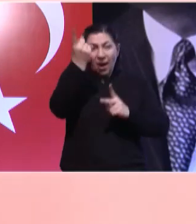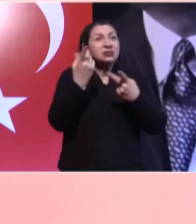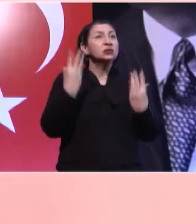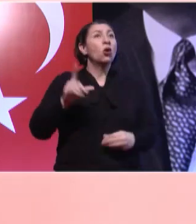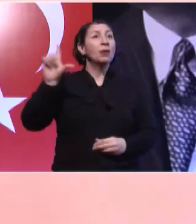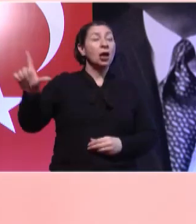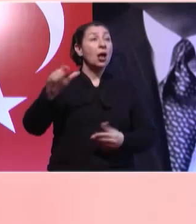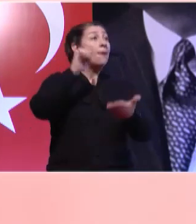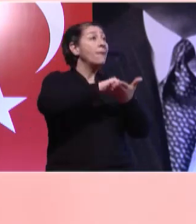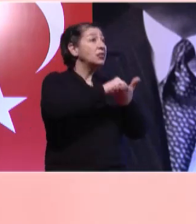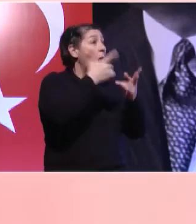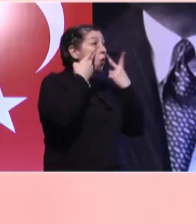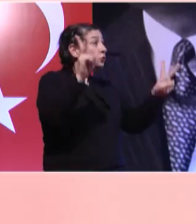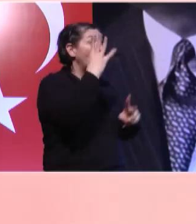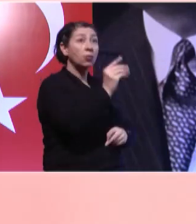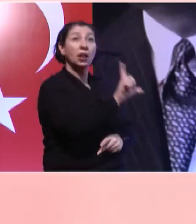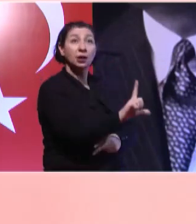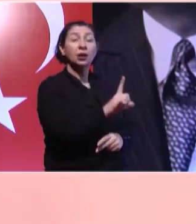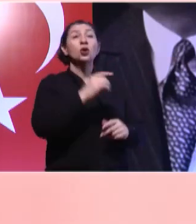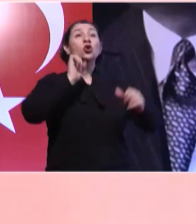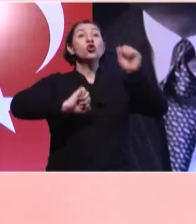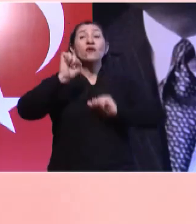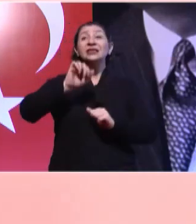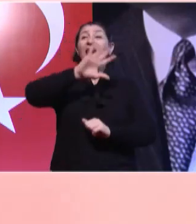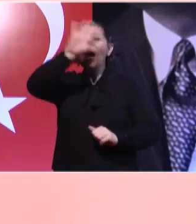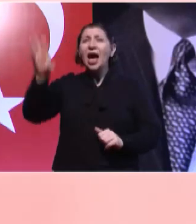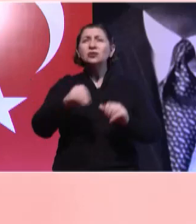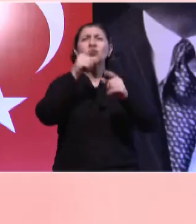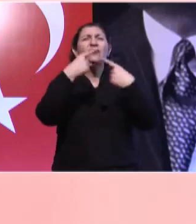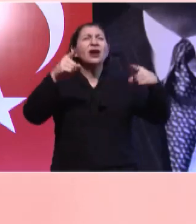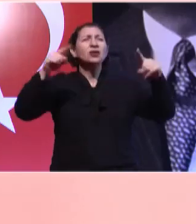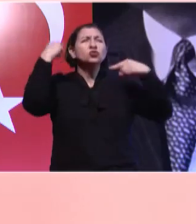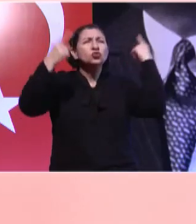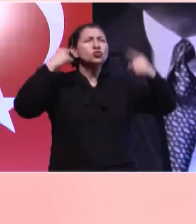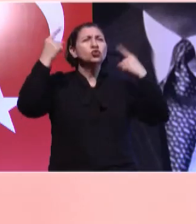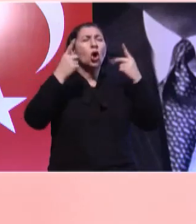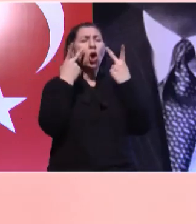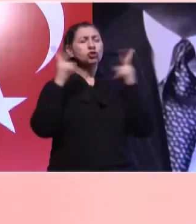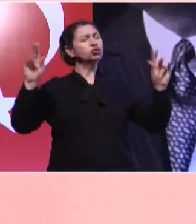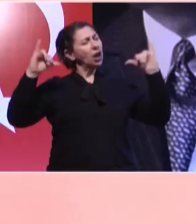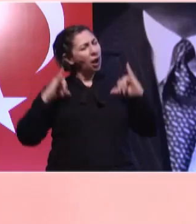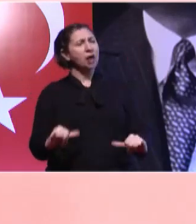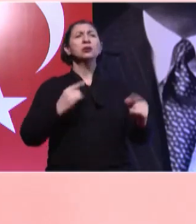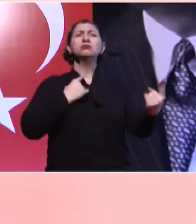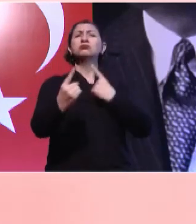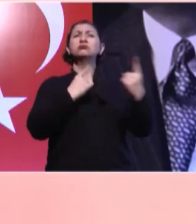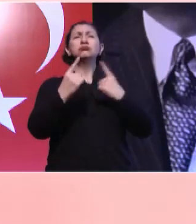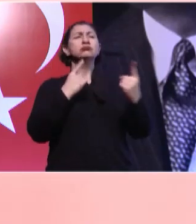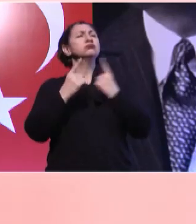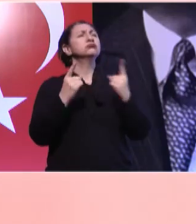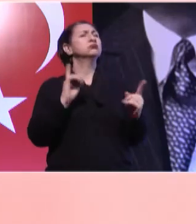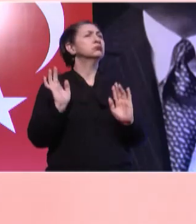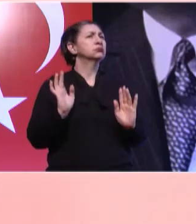Medya özgürlüğü olmalı. Üniversitelerde her türlü düşünce özgürce konuşulabilmeli, savunulabilmeli.